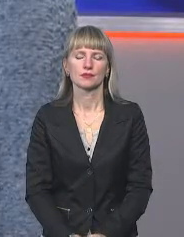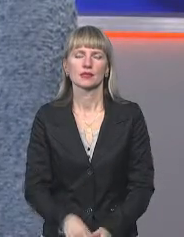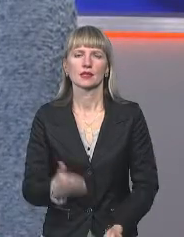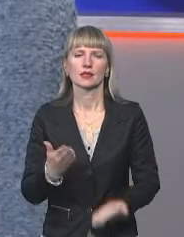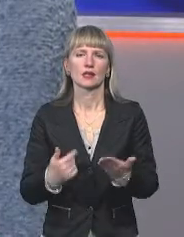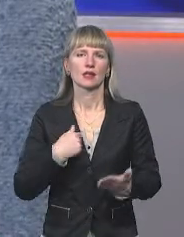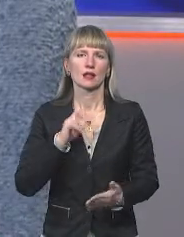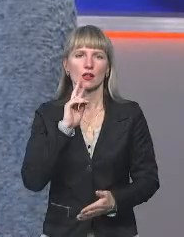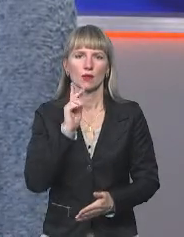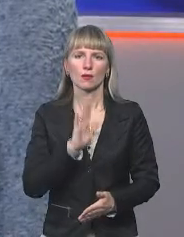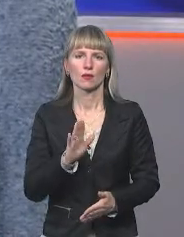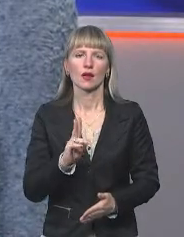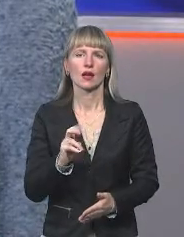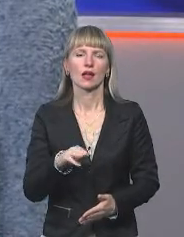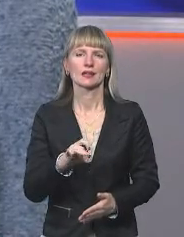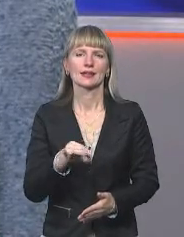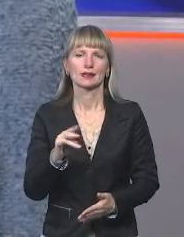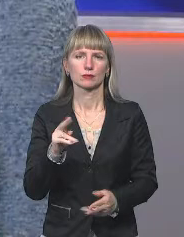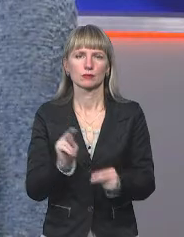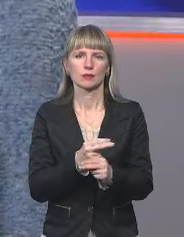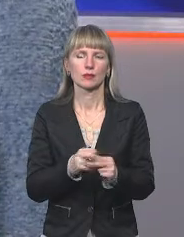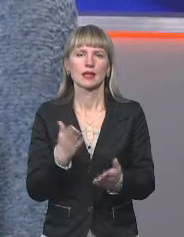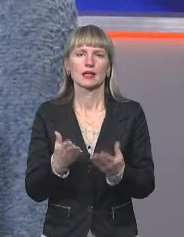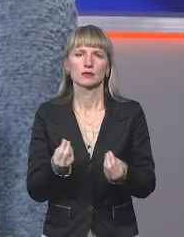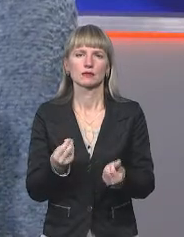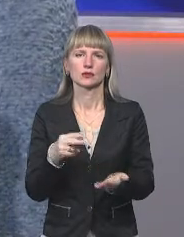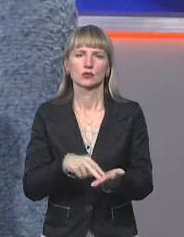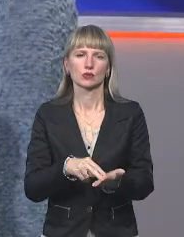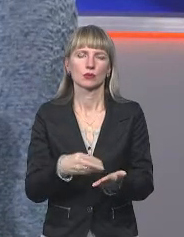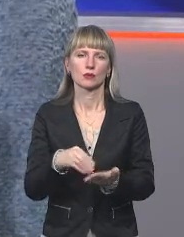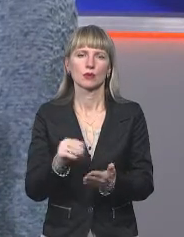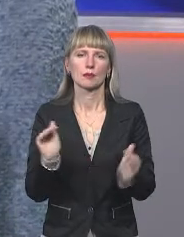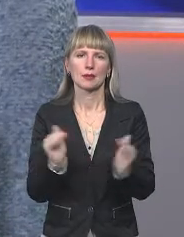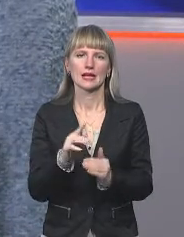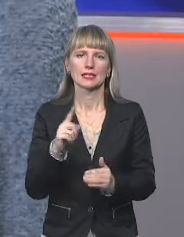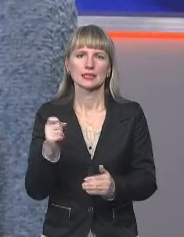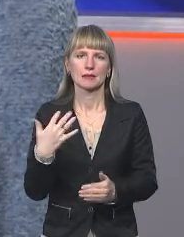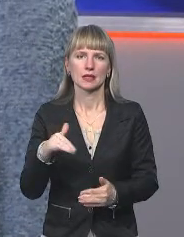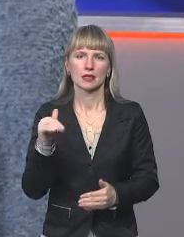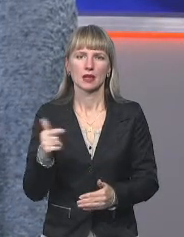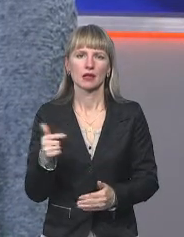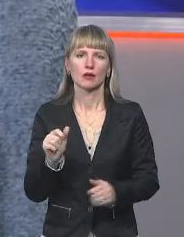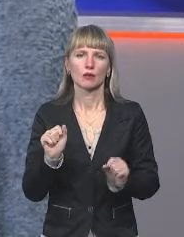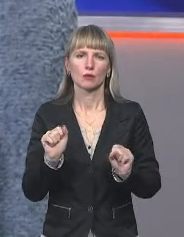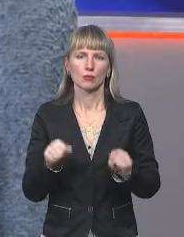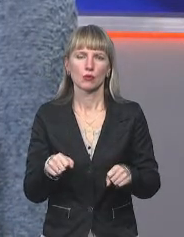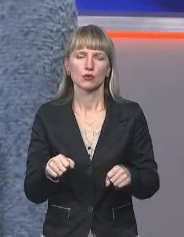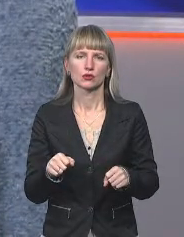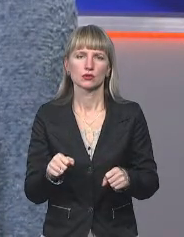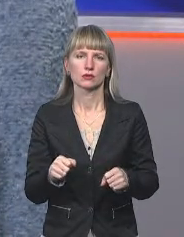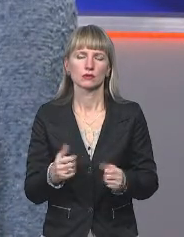якщо я не помиляюсь, Катерина, ви мене поправте, якщо вартість закупівлі менше за 50 тисяч гривень, її можна провести поза